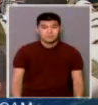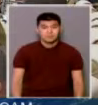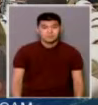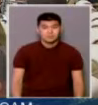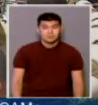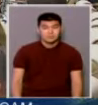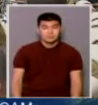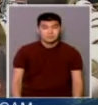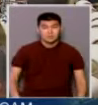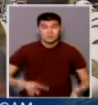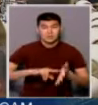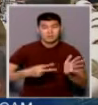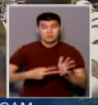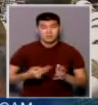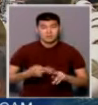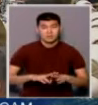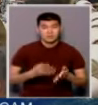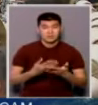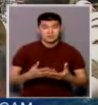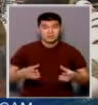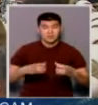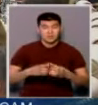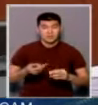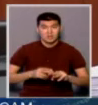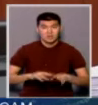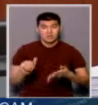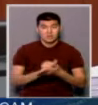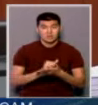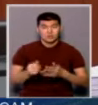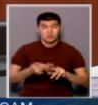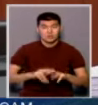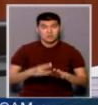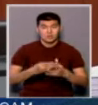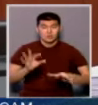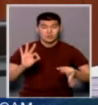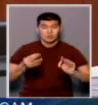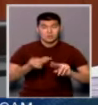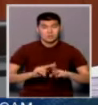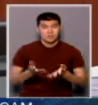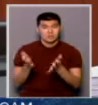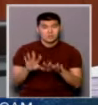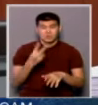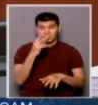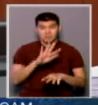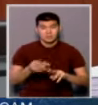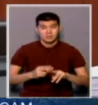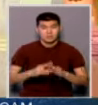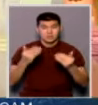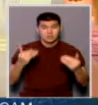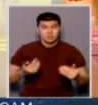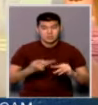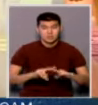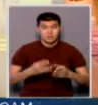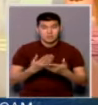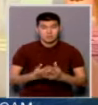В новом законопроекте учтены недоотчеты предыдущего документа. Некоторые нормы, которые остались незамеченными, сейчас